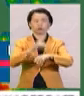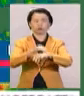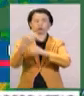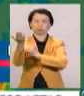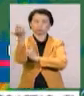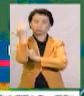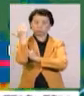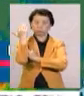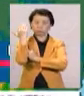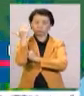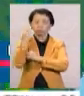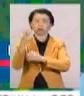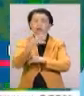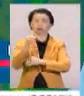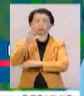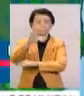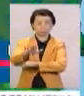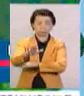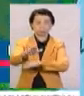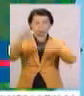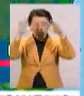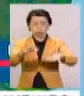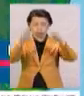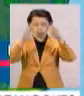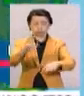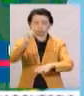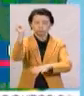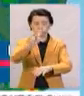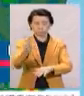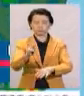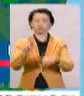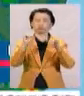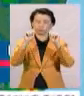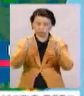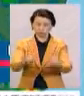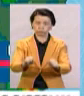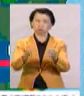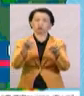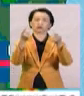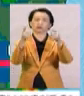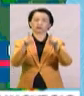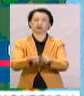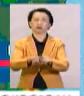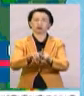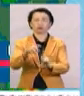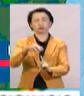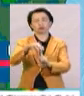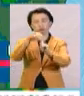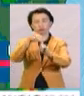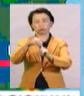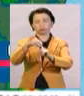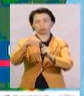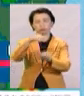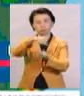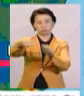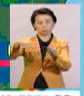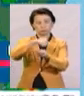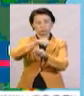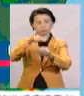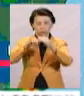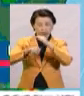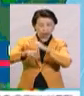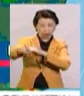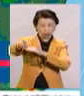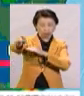pagi. Menjelang petang pula, hujan lebat dan ribut petir masih lagi boleh berlaku terutamanya di sekitar kawasan